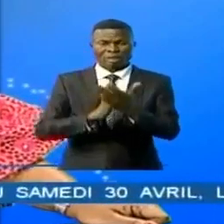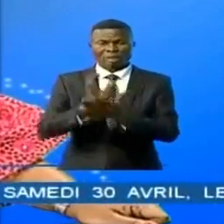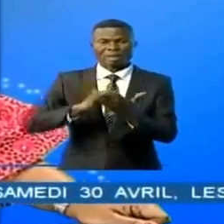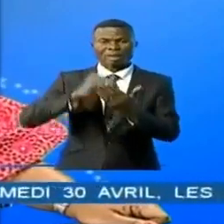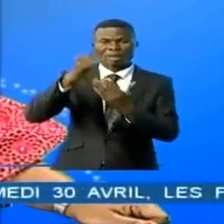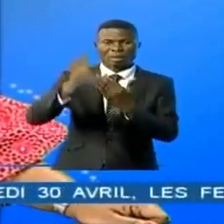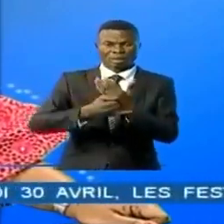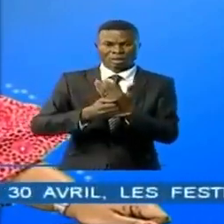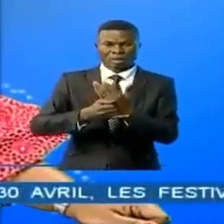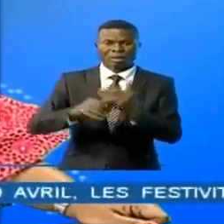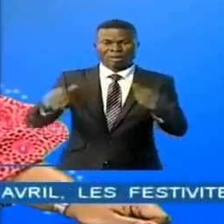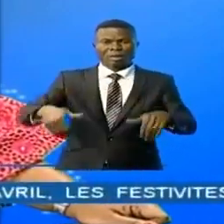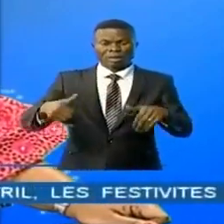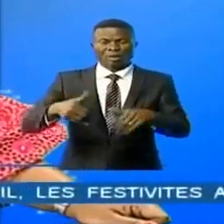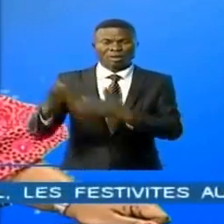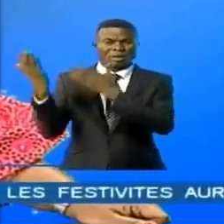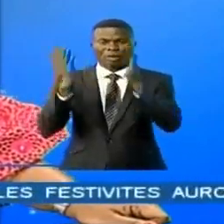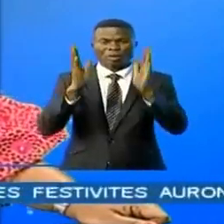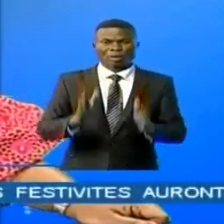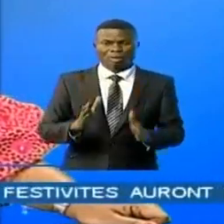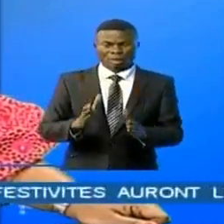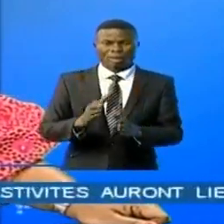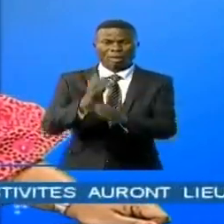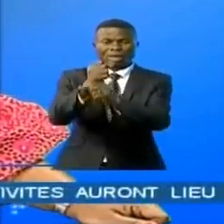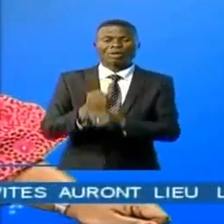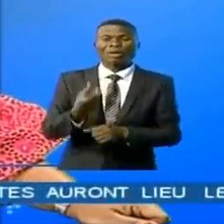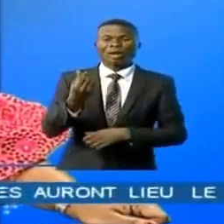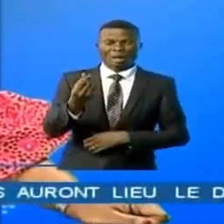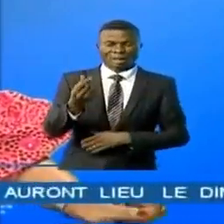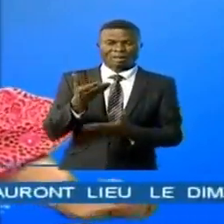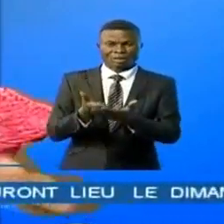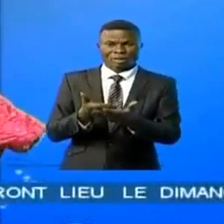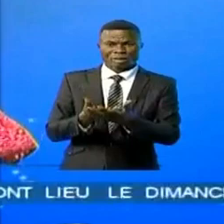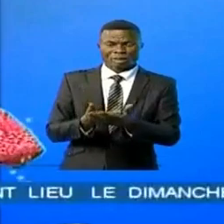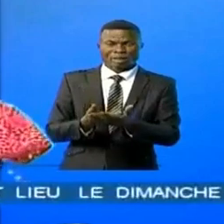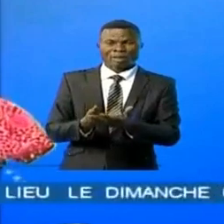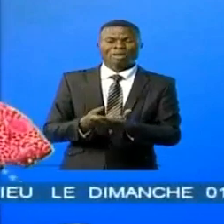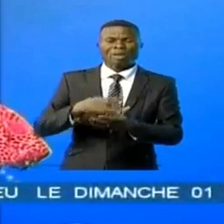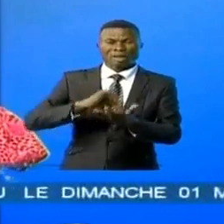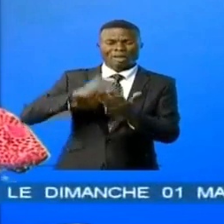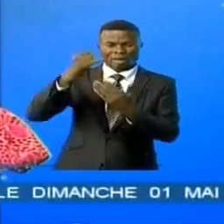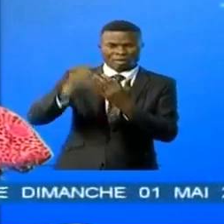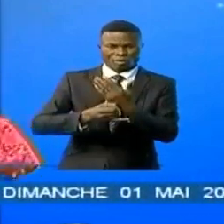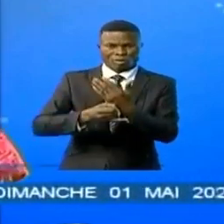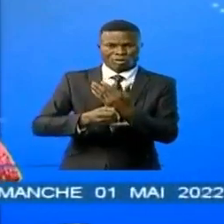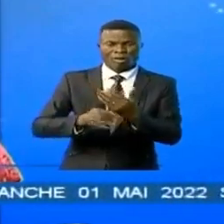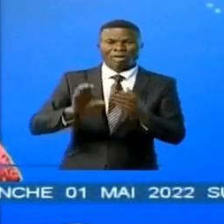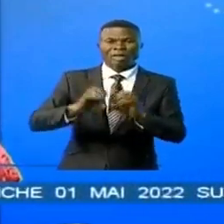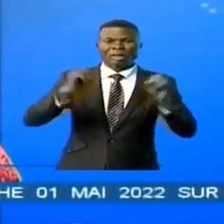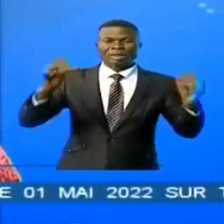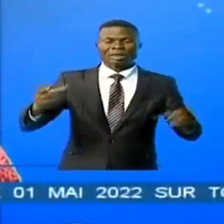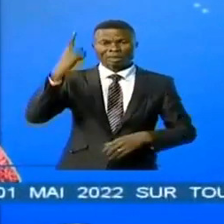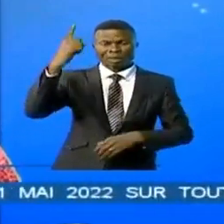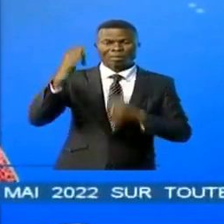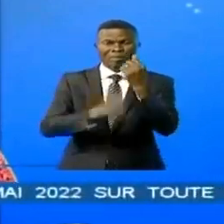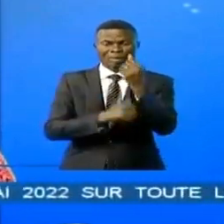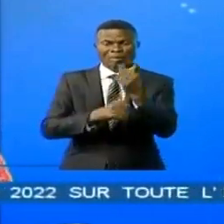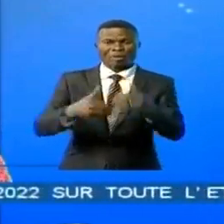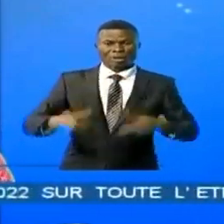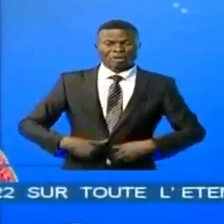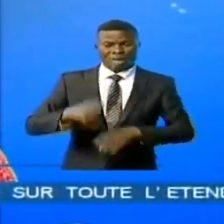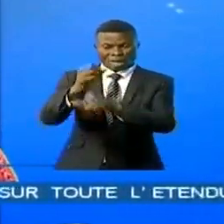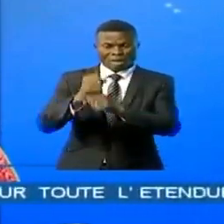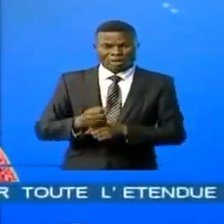agro business ont vu leurs comptes accrédités pour le financement de leurs projets les 50 premiers bénéficiaires en palper